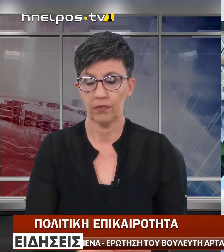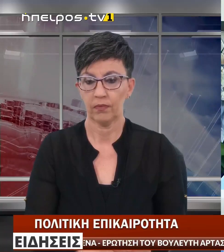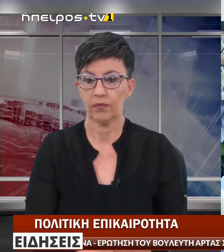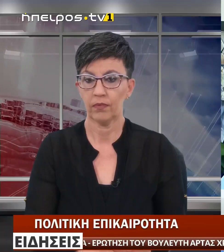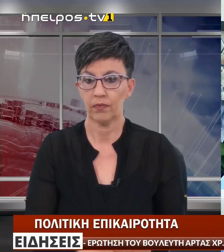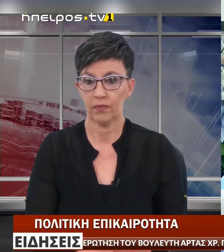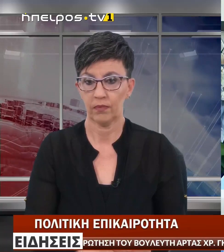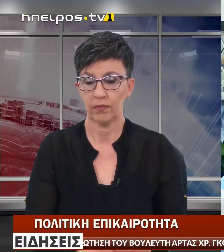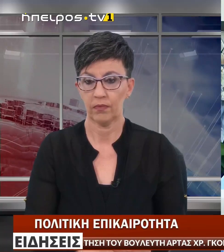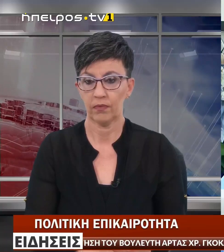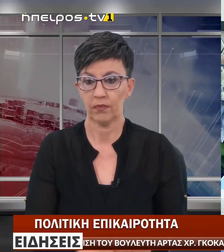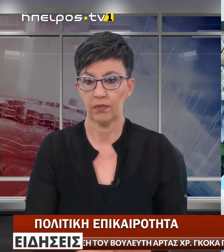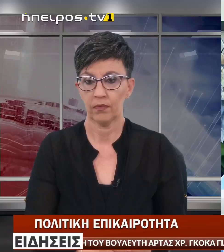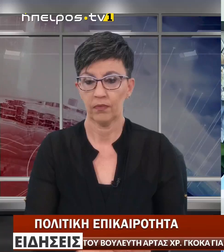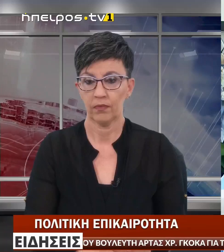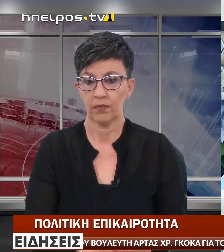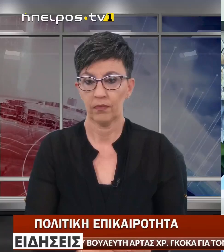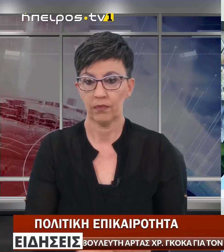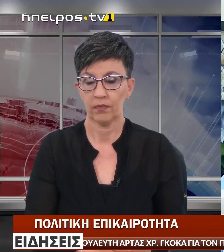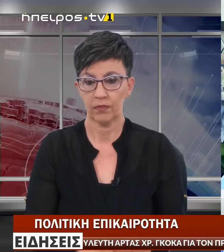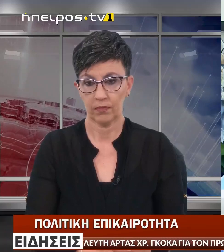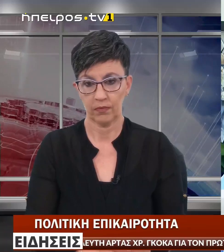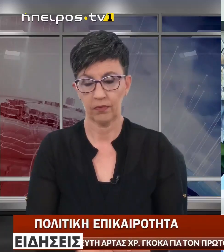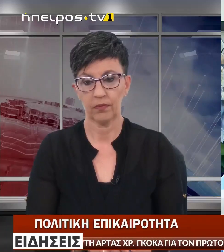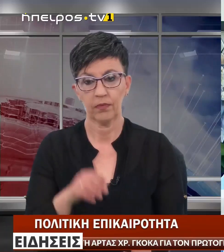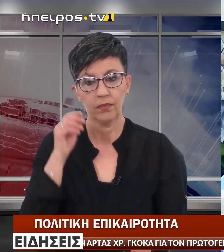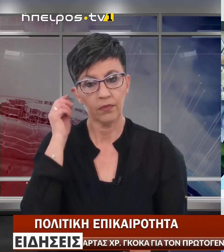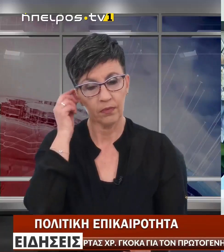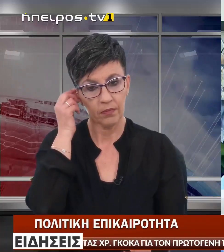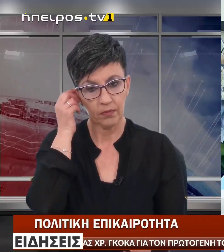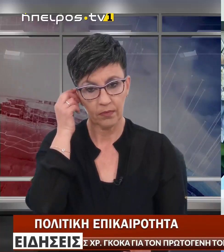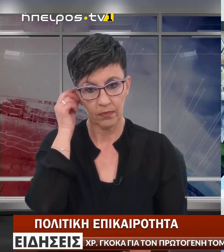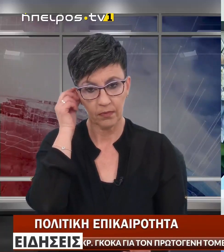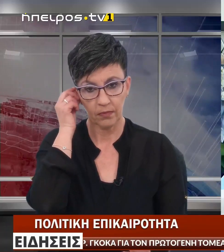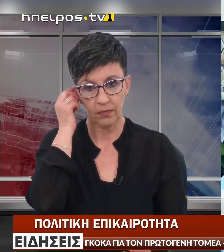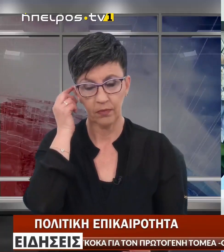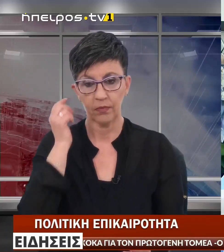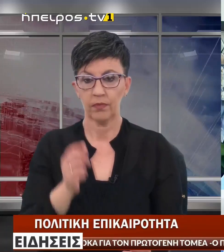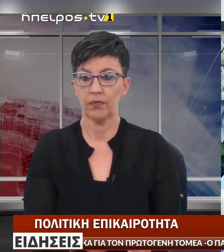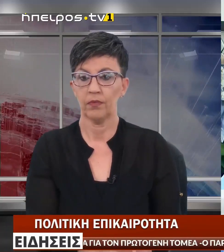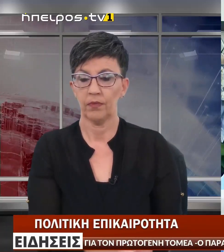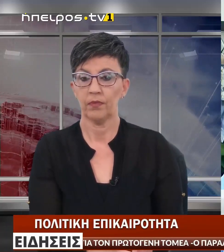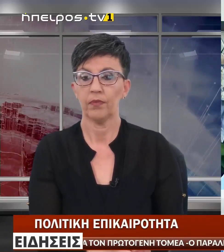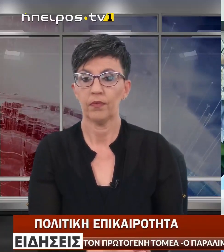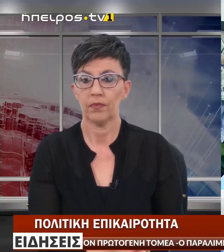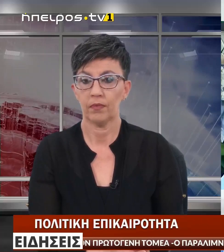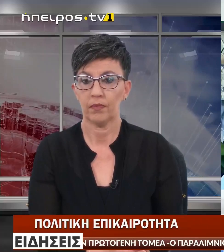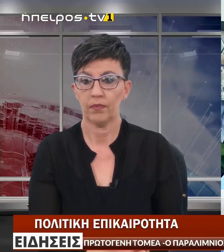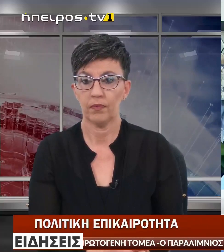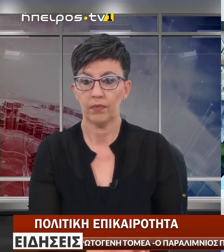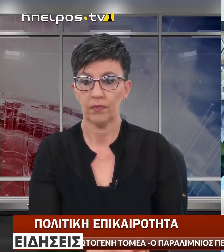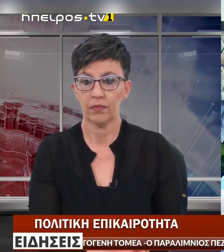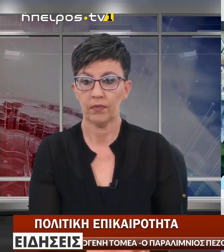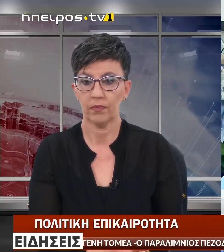με τις ψύχραιμες λύσεις τις οποίες θέλουμε να εκφράσουμε. Επίκεντρό μας αποτελεί ο πολίτης, η